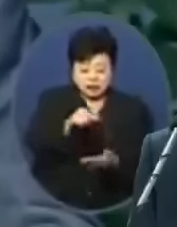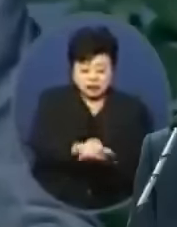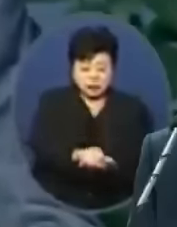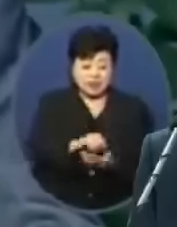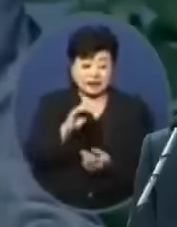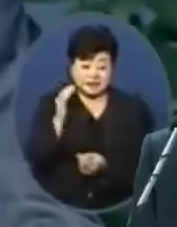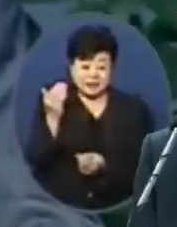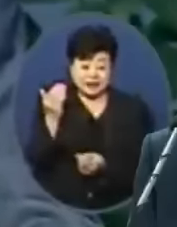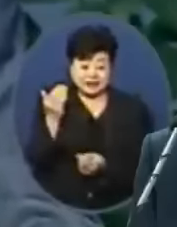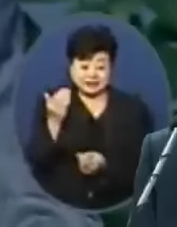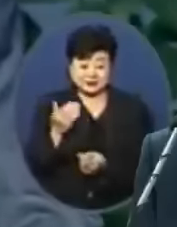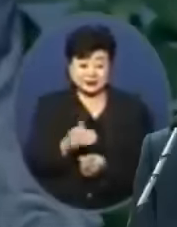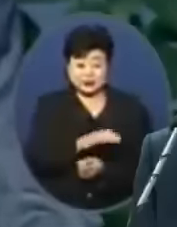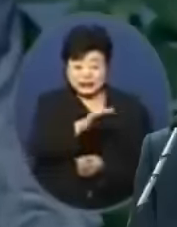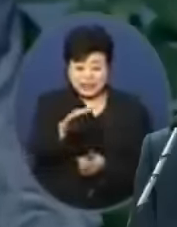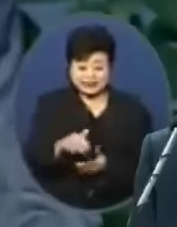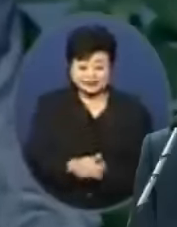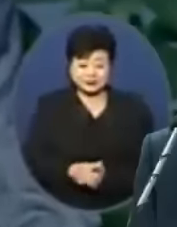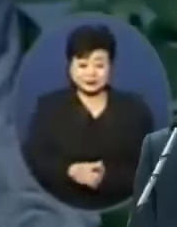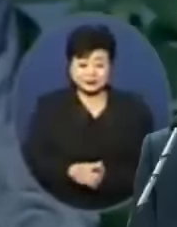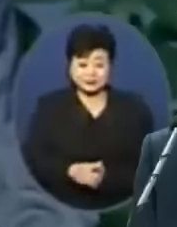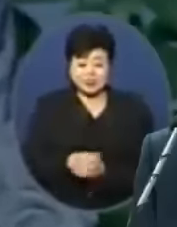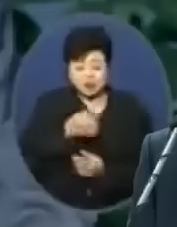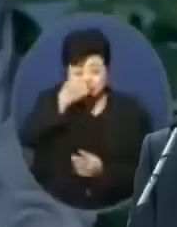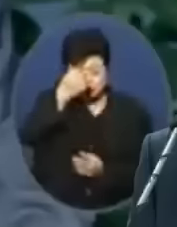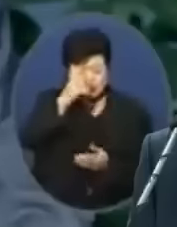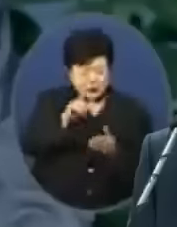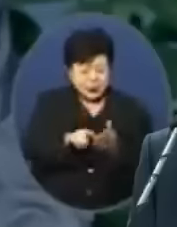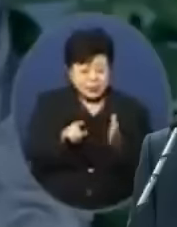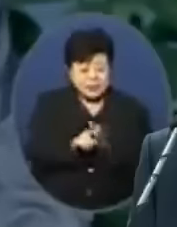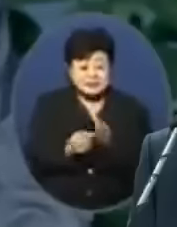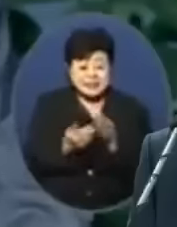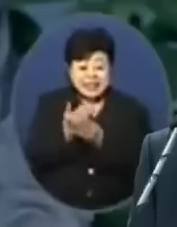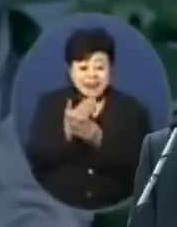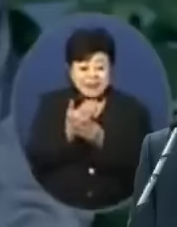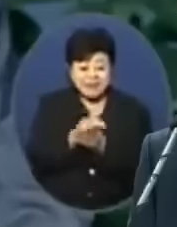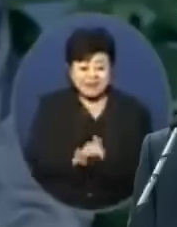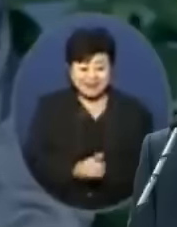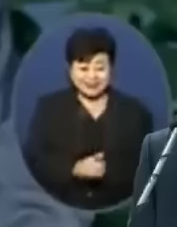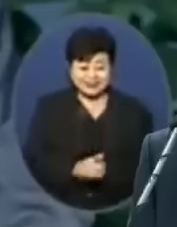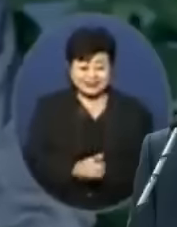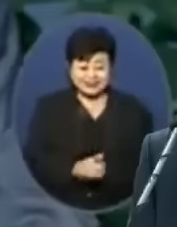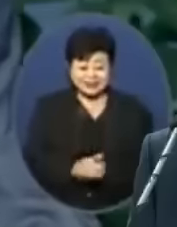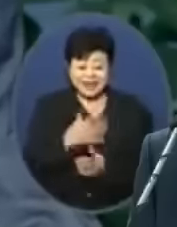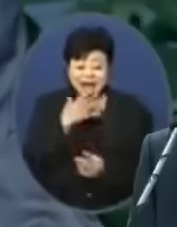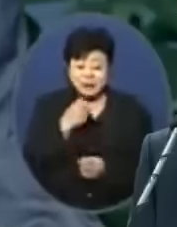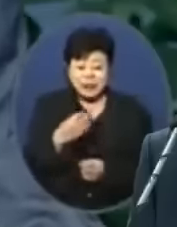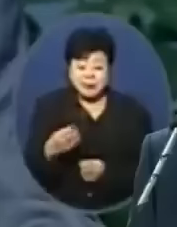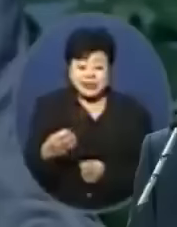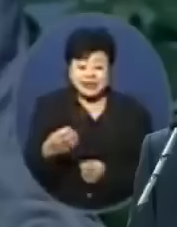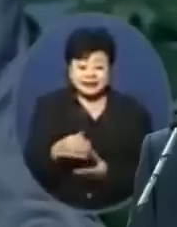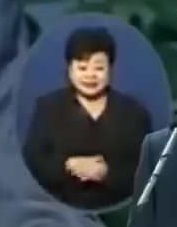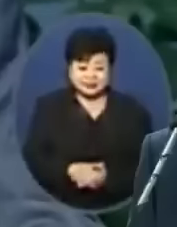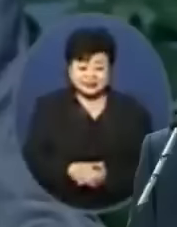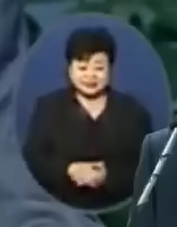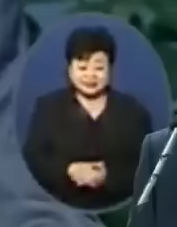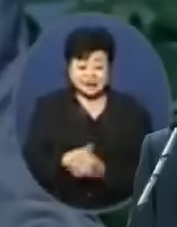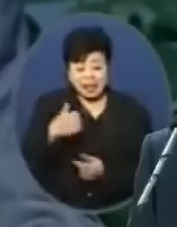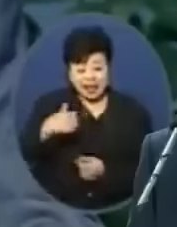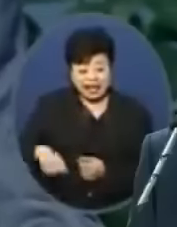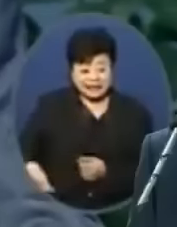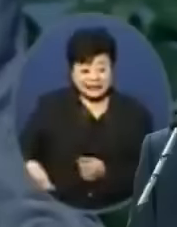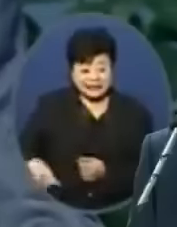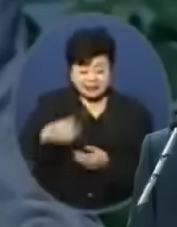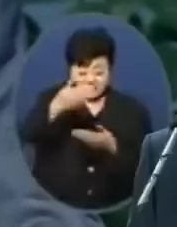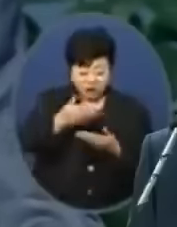것입니다. 우리가 꿈꿀 때 믿음이 생기는 것입니다. 아브라함이 아들을